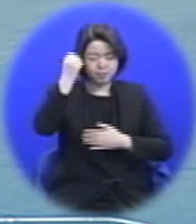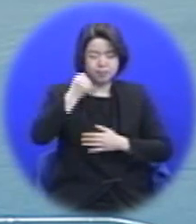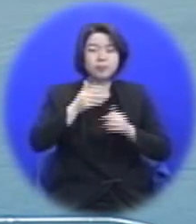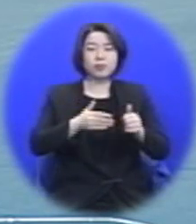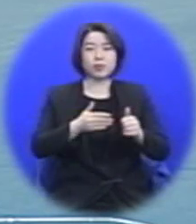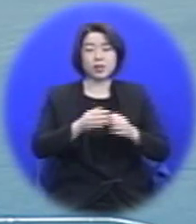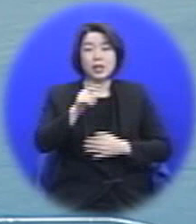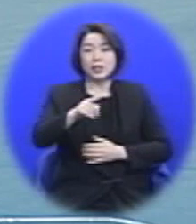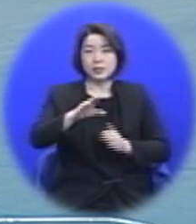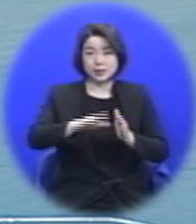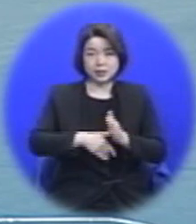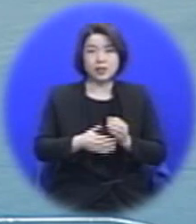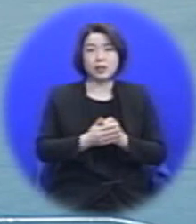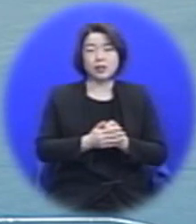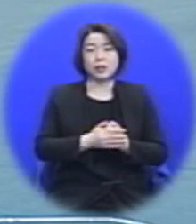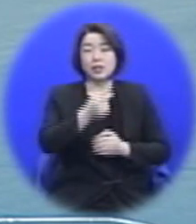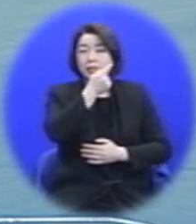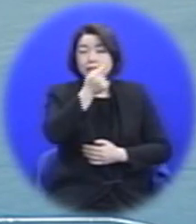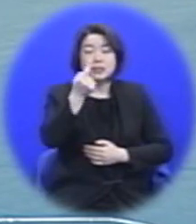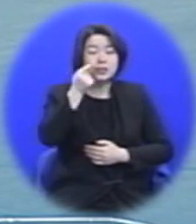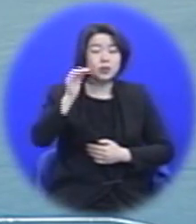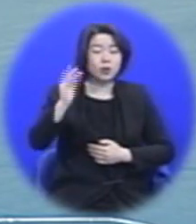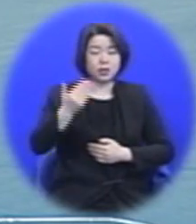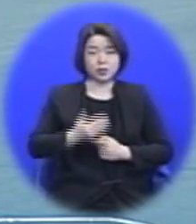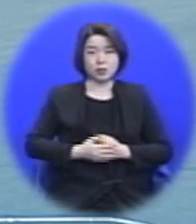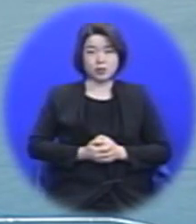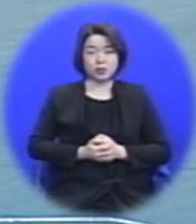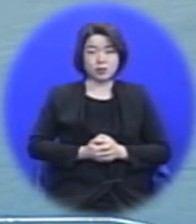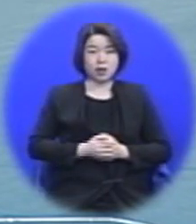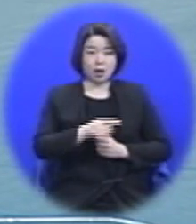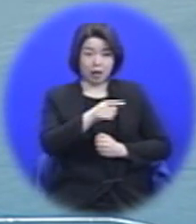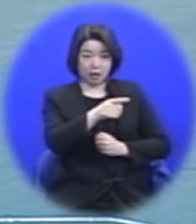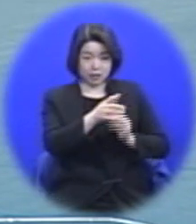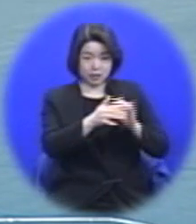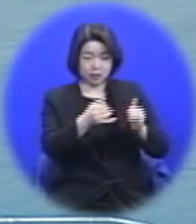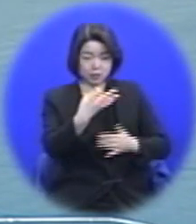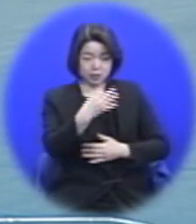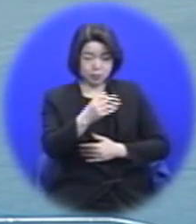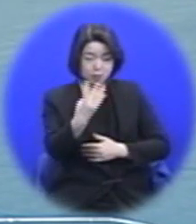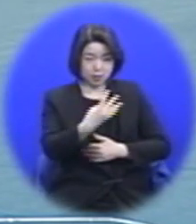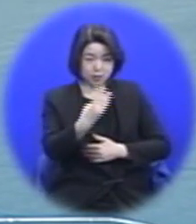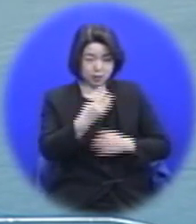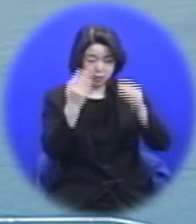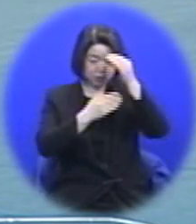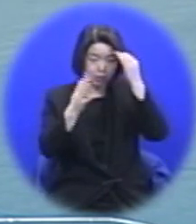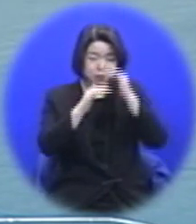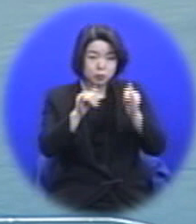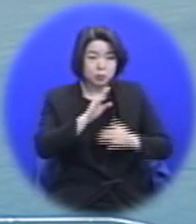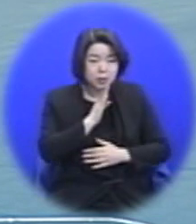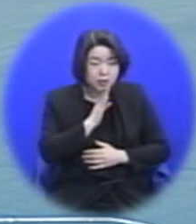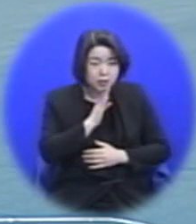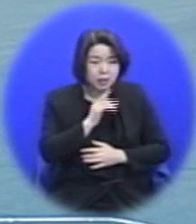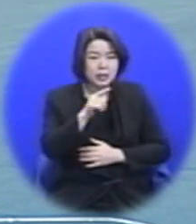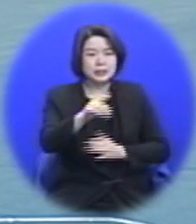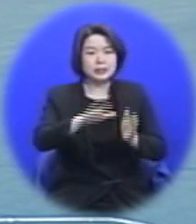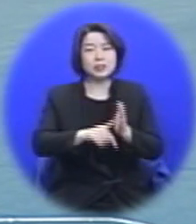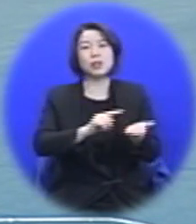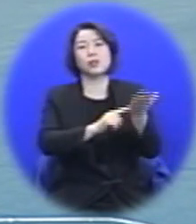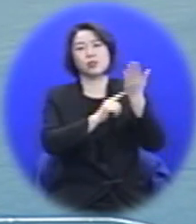그때 증거가 되는 것입니다. 이 사람이 정말 14만 4천의 성도구나. 그때 드러나는